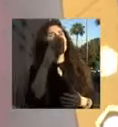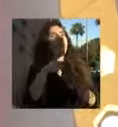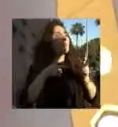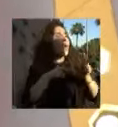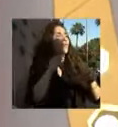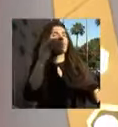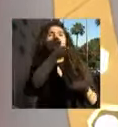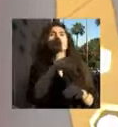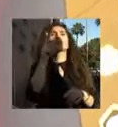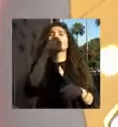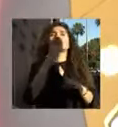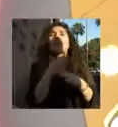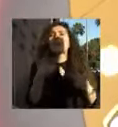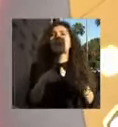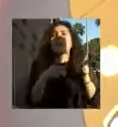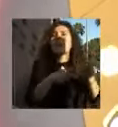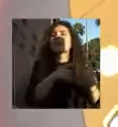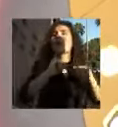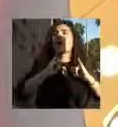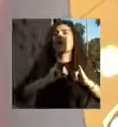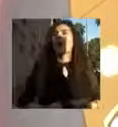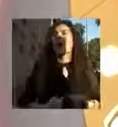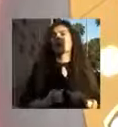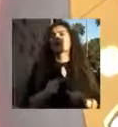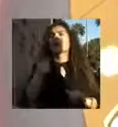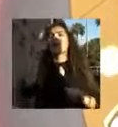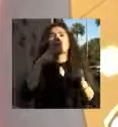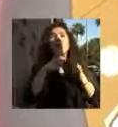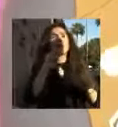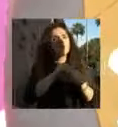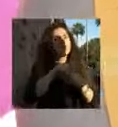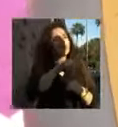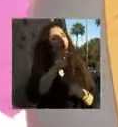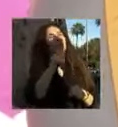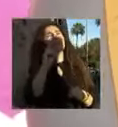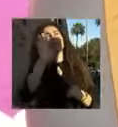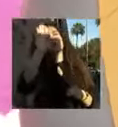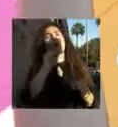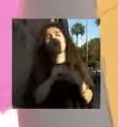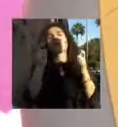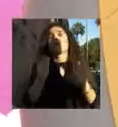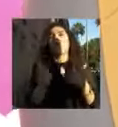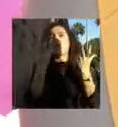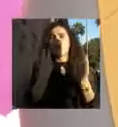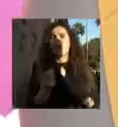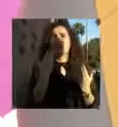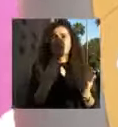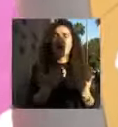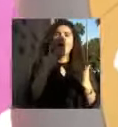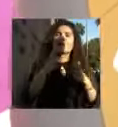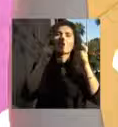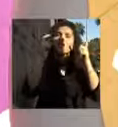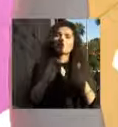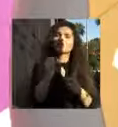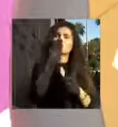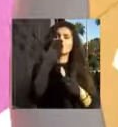eder. Neden? Metro rahattır, metro konforludur. Demokratik bir zemin sunacak. Akdeniz